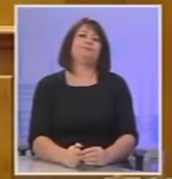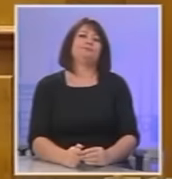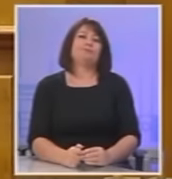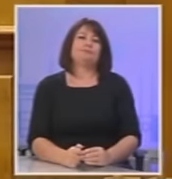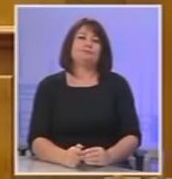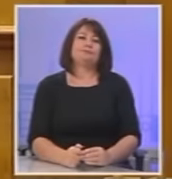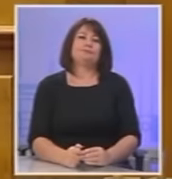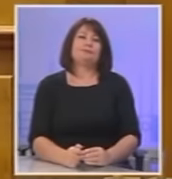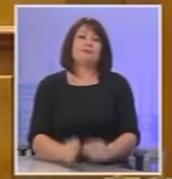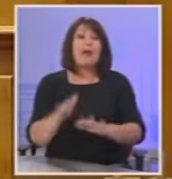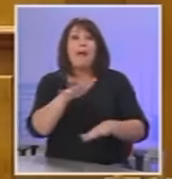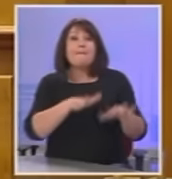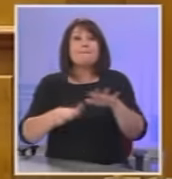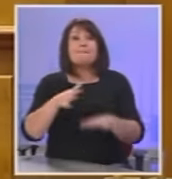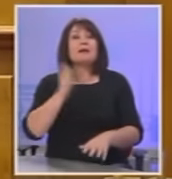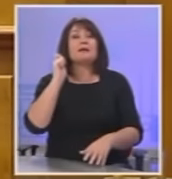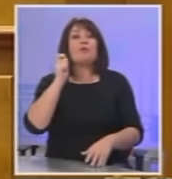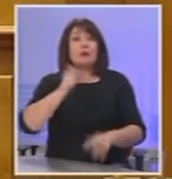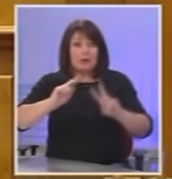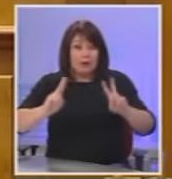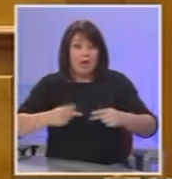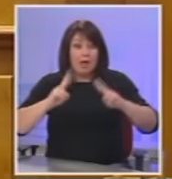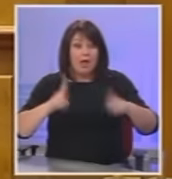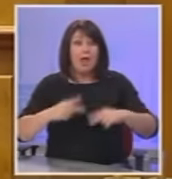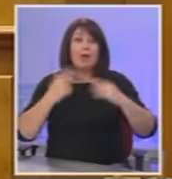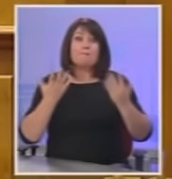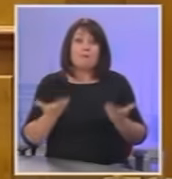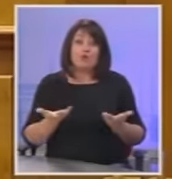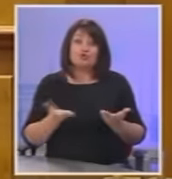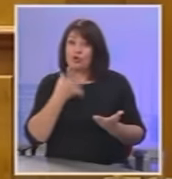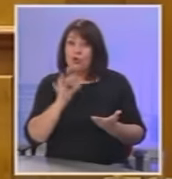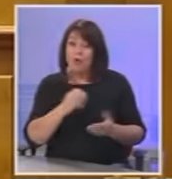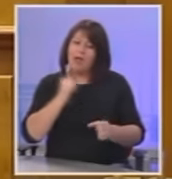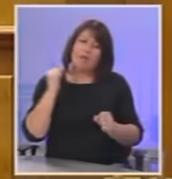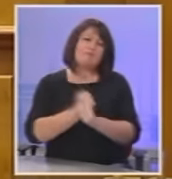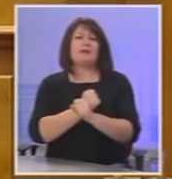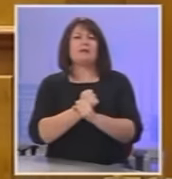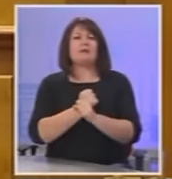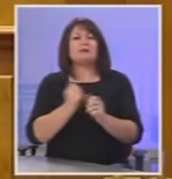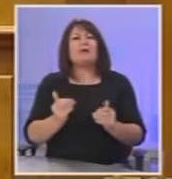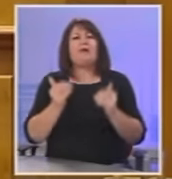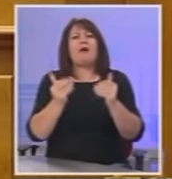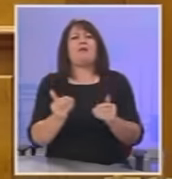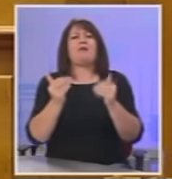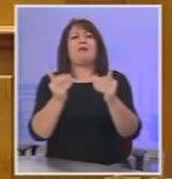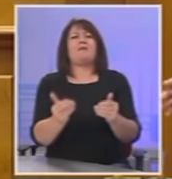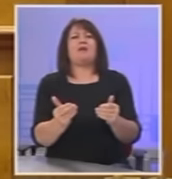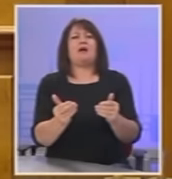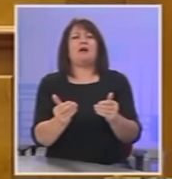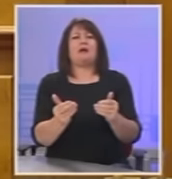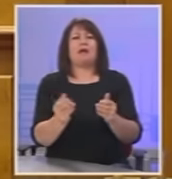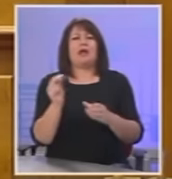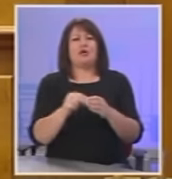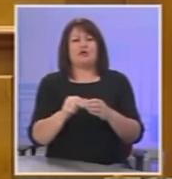πολιτική σας απάτη άρχισε να αποκαλύπτεται πρώτα απ' όλα γιατί σκόπιμα αναβαλόταν για την επόμενη των